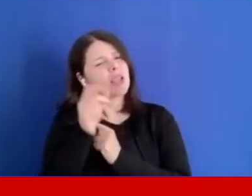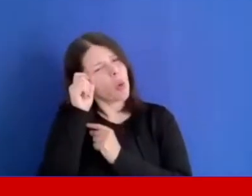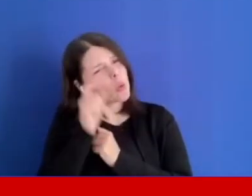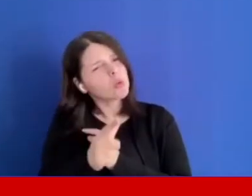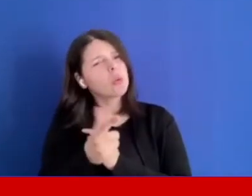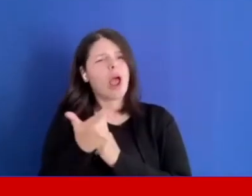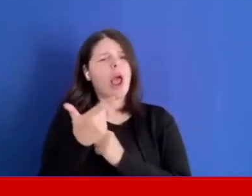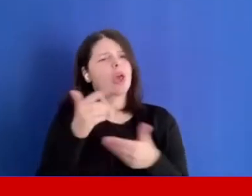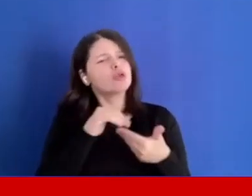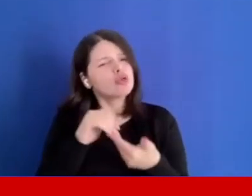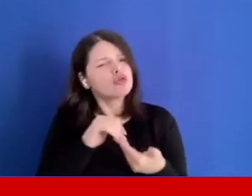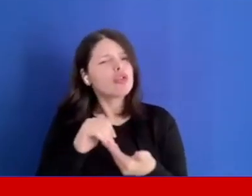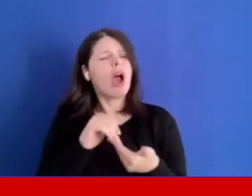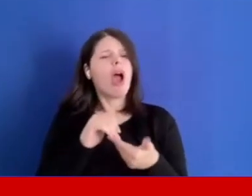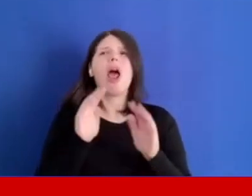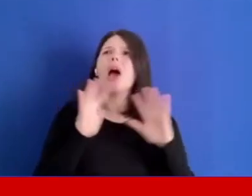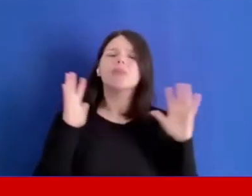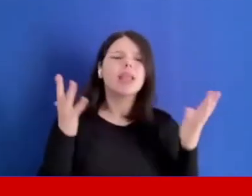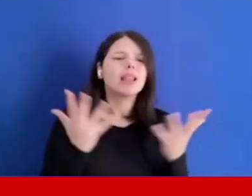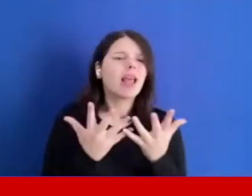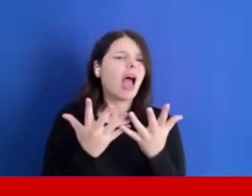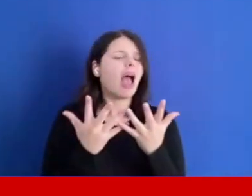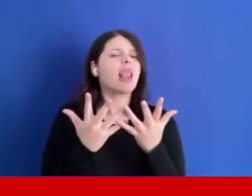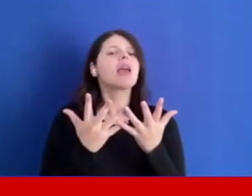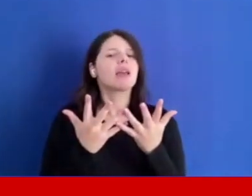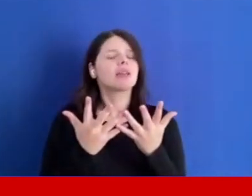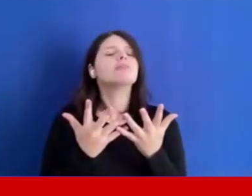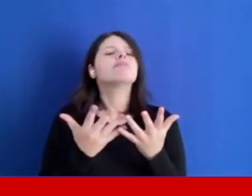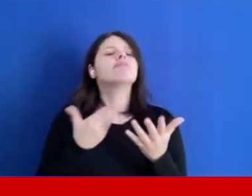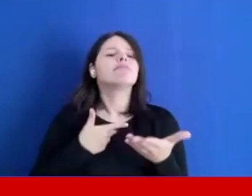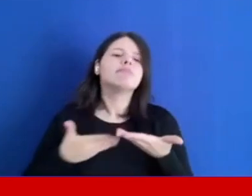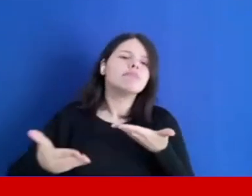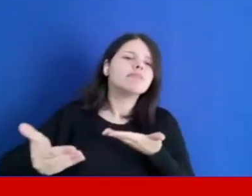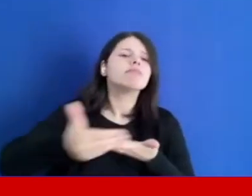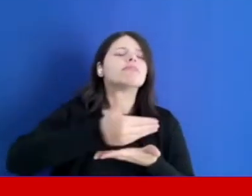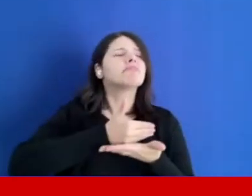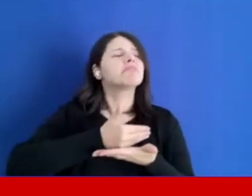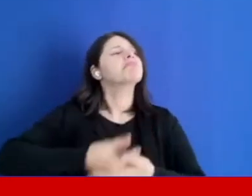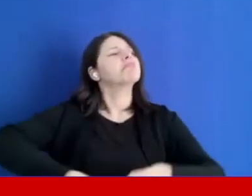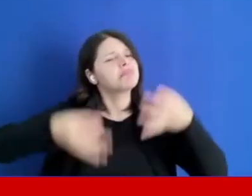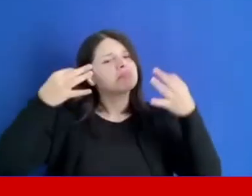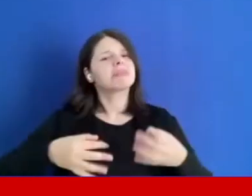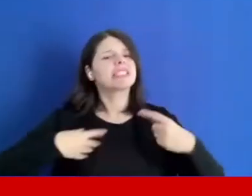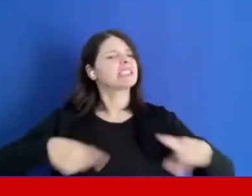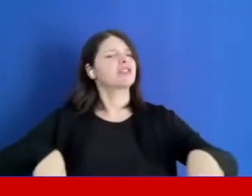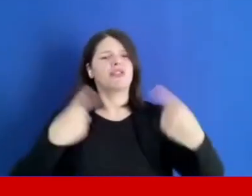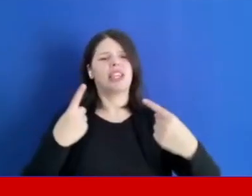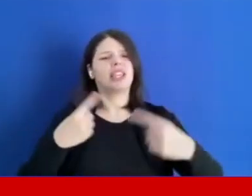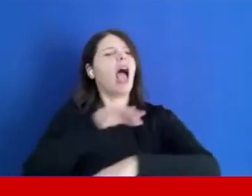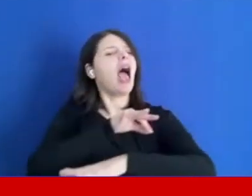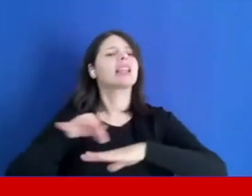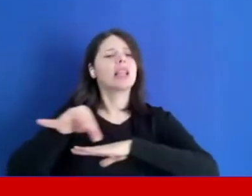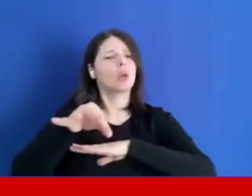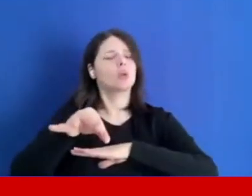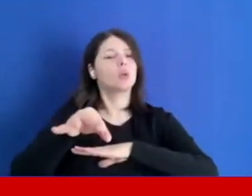sociale, ambientale e così via. Allora ho raccolto questa sfida e ho deciso di fare architettura, proprio perché architettura